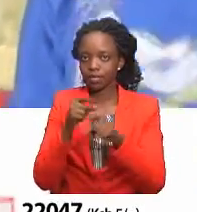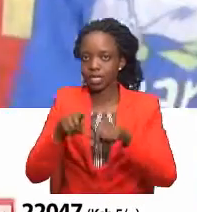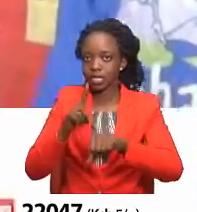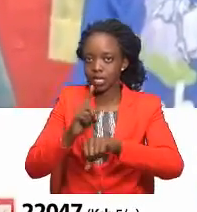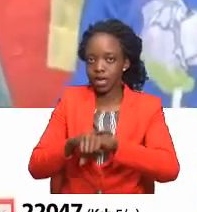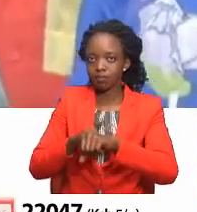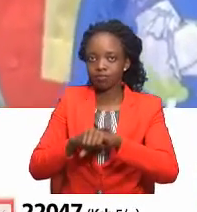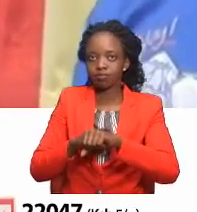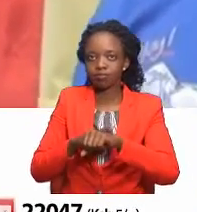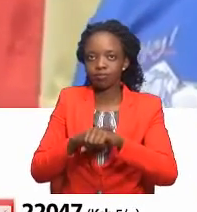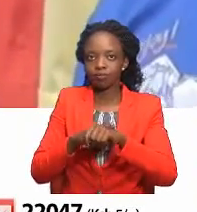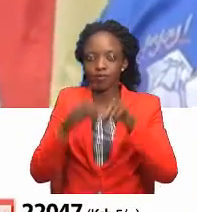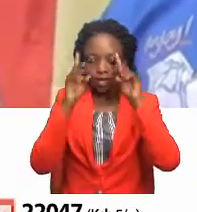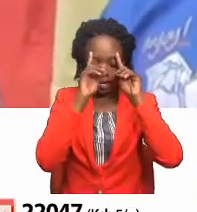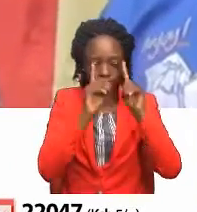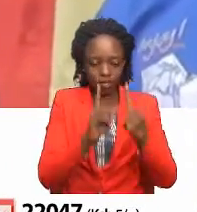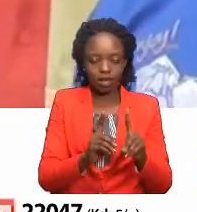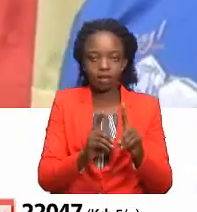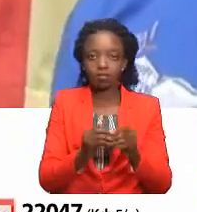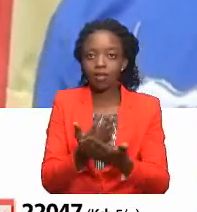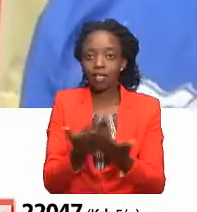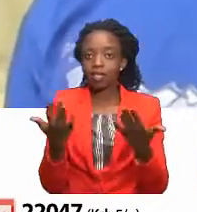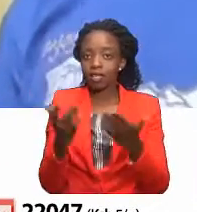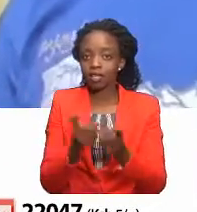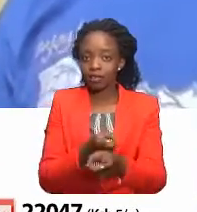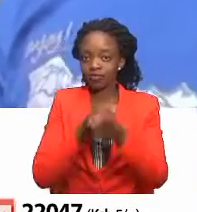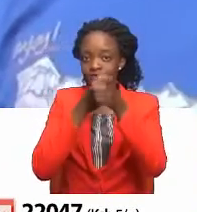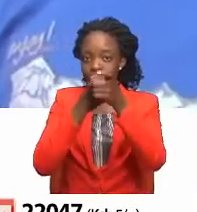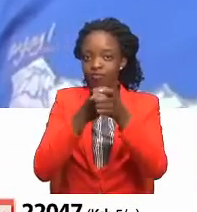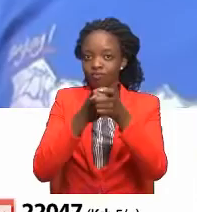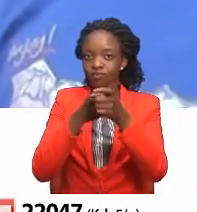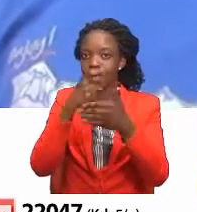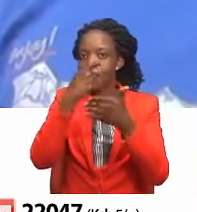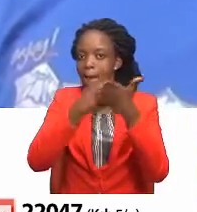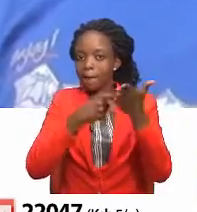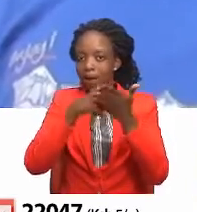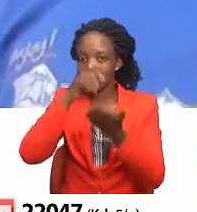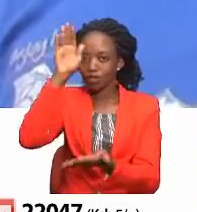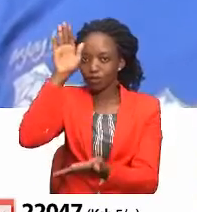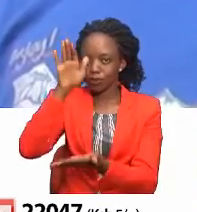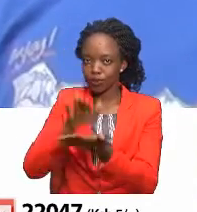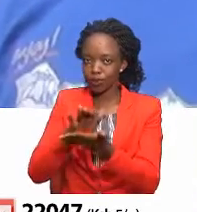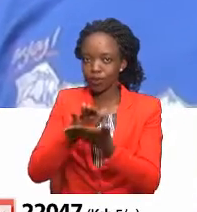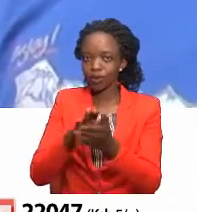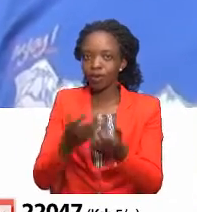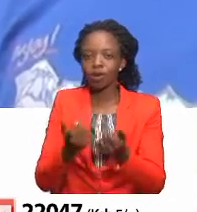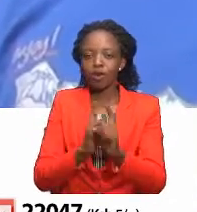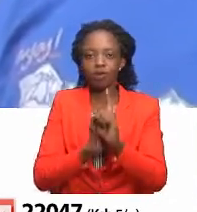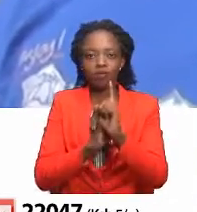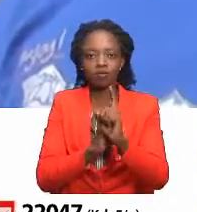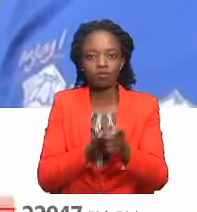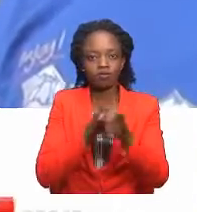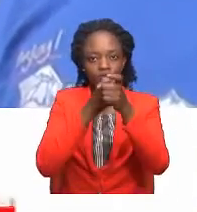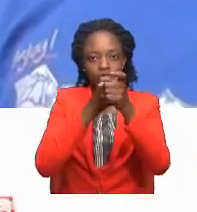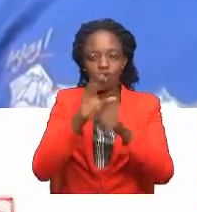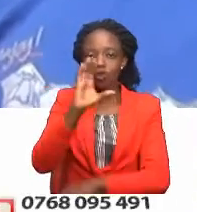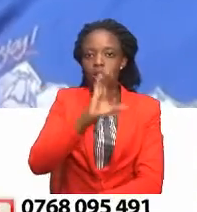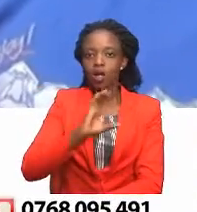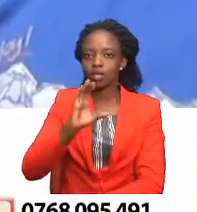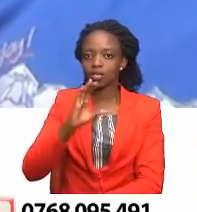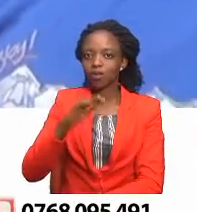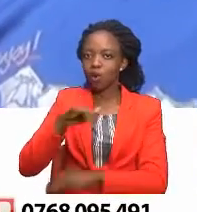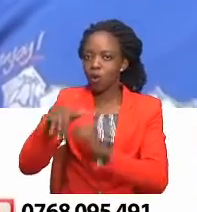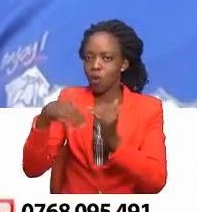tumeamua kupatia vitu mingi in terms of offer, price cuts, giveaways kwa customers wetu wenye